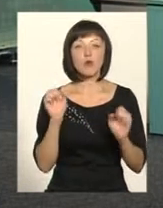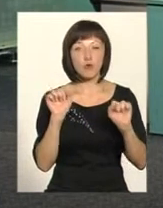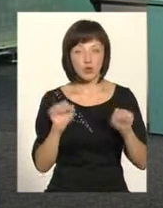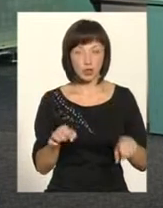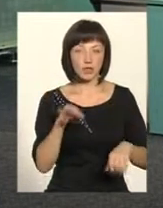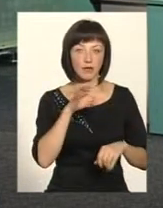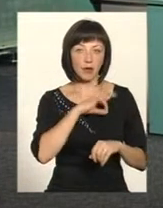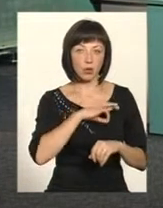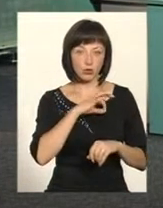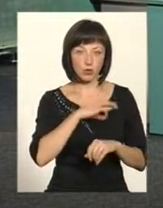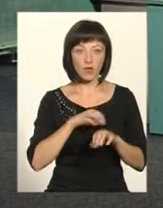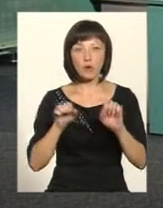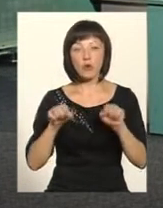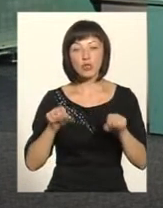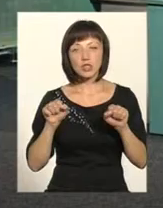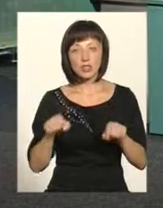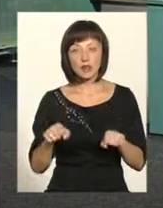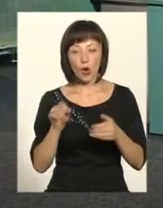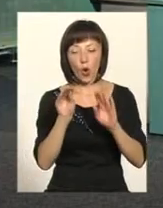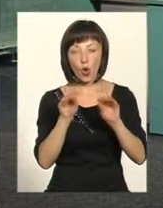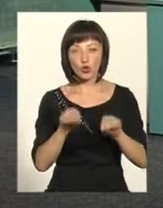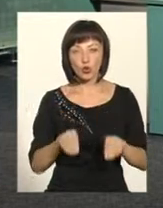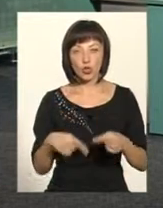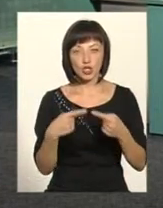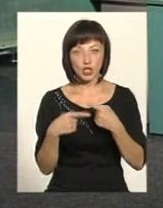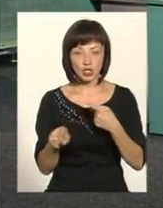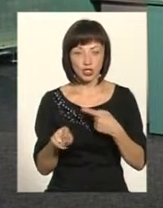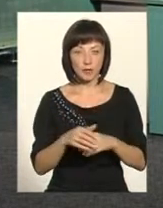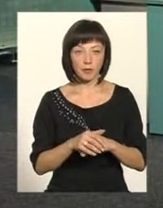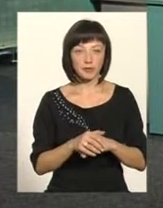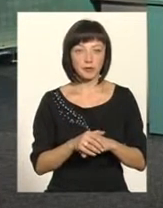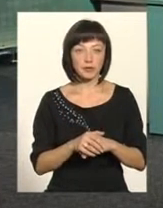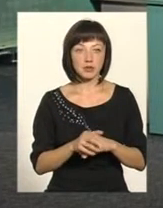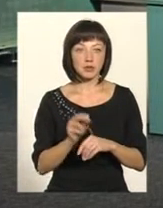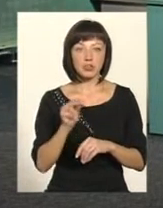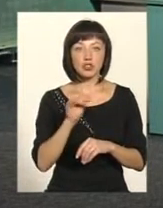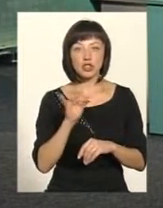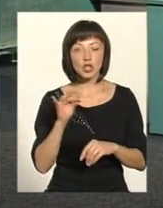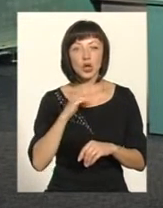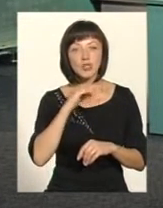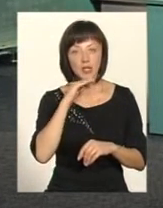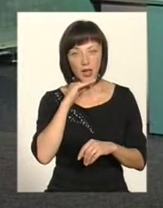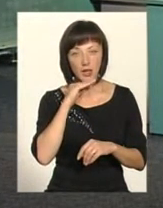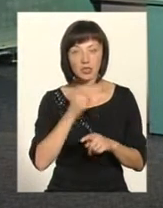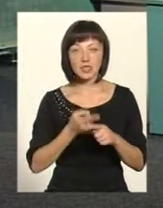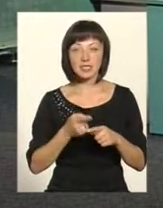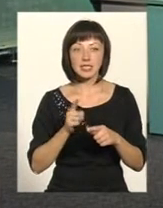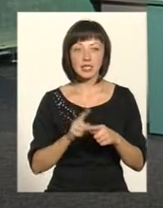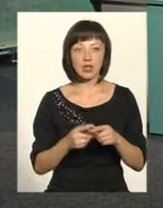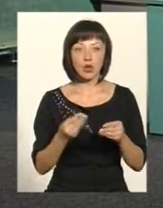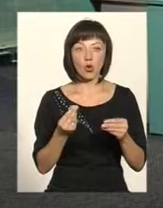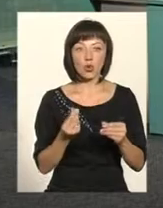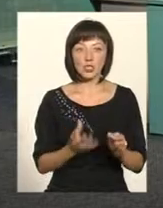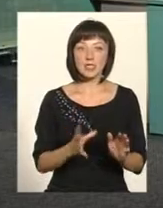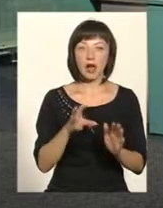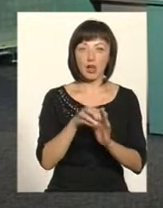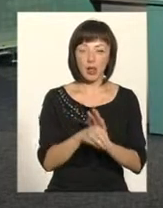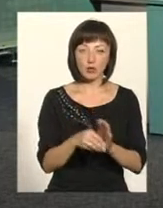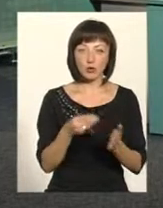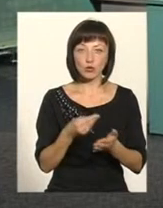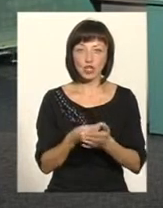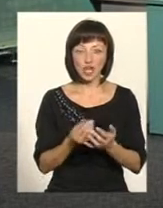можна. Просто, можливо, кошторис вищий. Чи достатньо тих грошей? Чи достатньо їх закладено в бюджеті